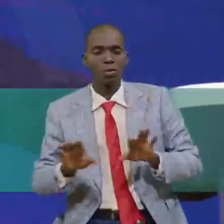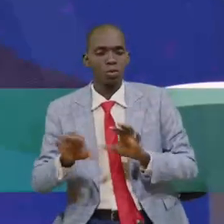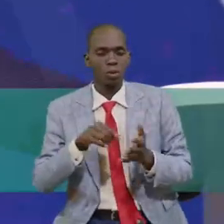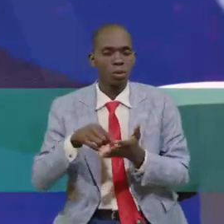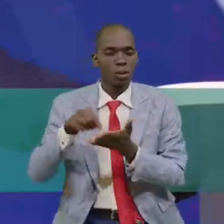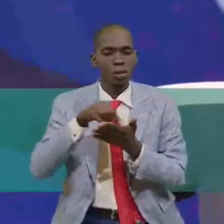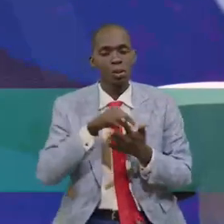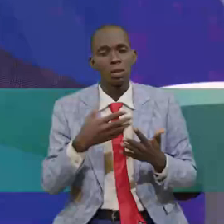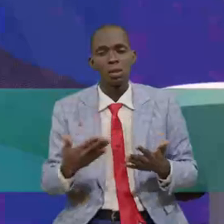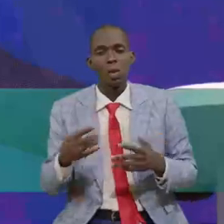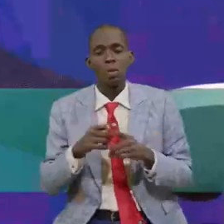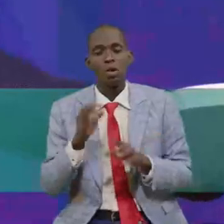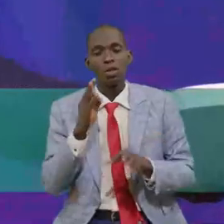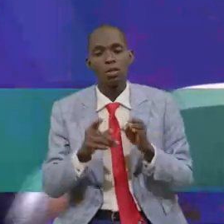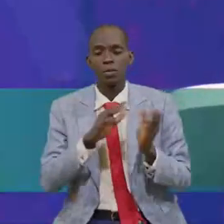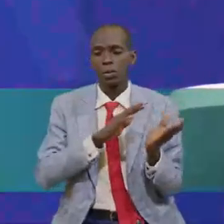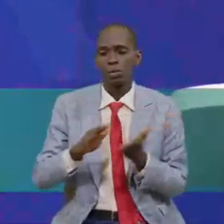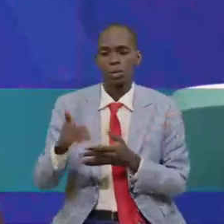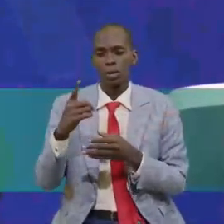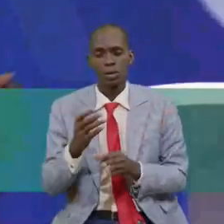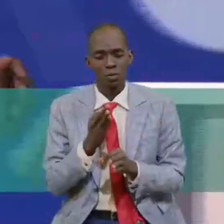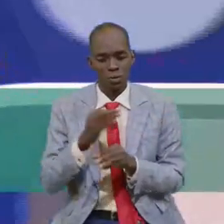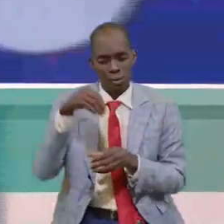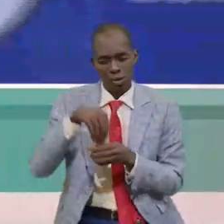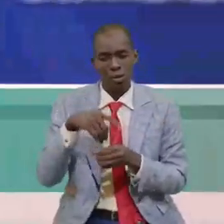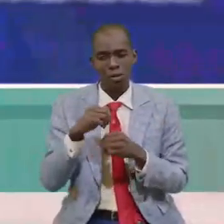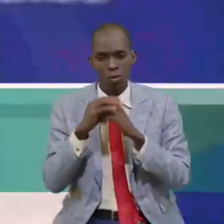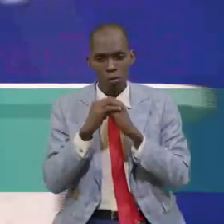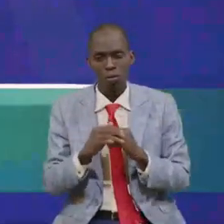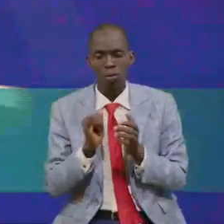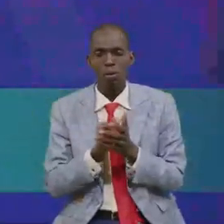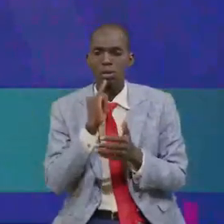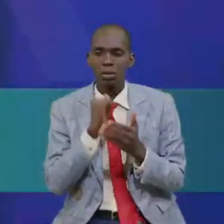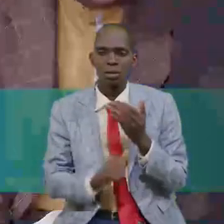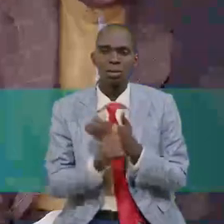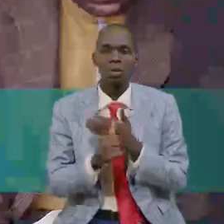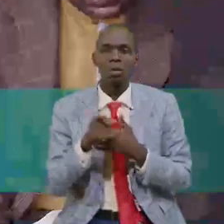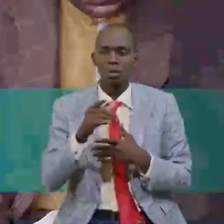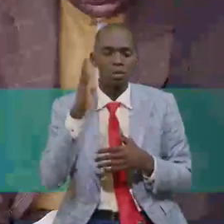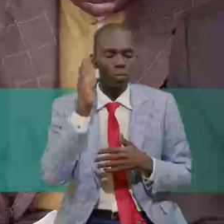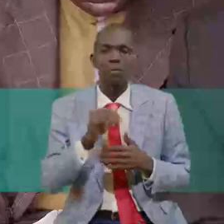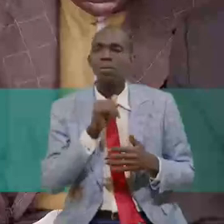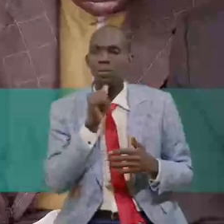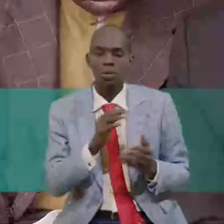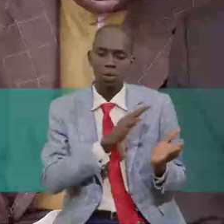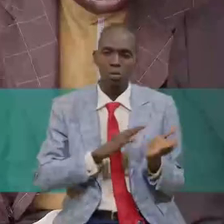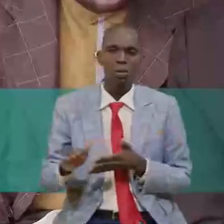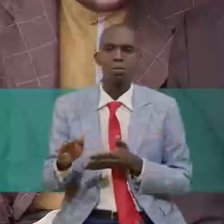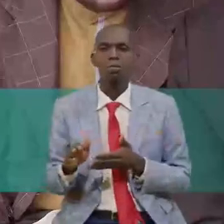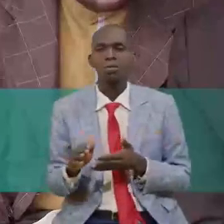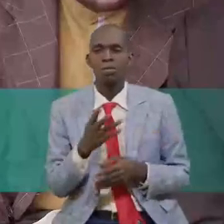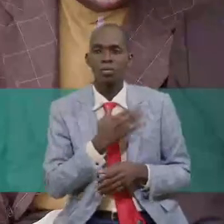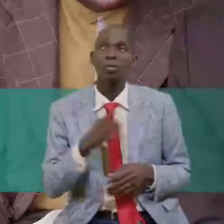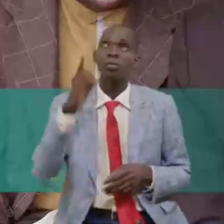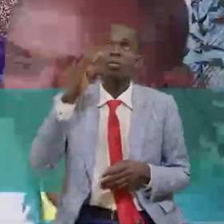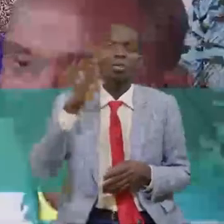si vous abandonnez la foi dans l'adoration, ça c'est fatal. Vous n'allez pas abandonner. Et